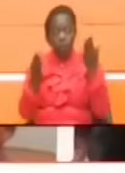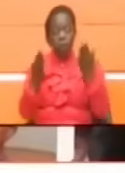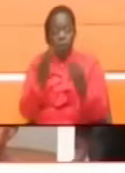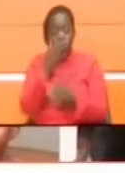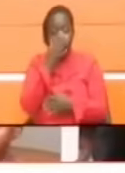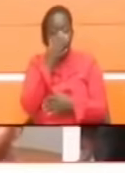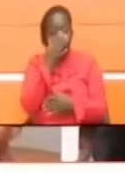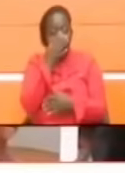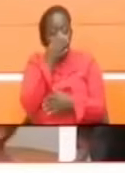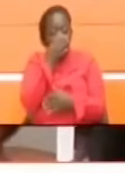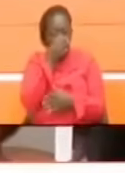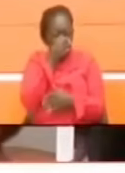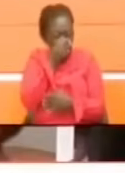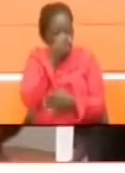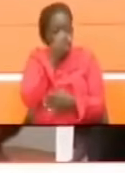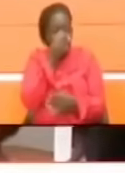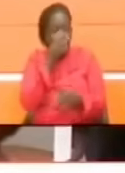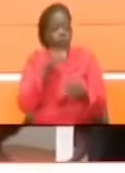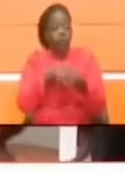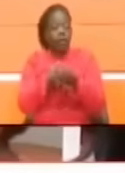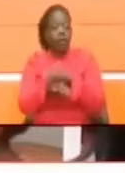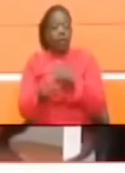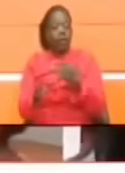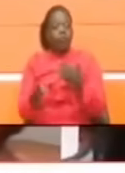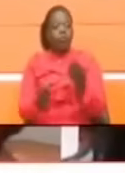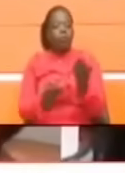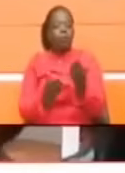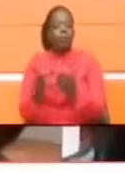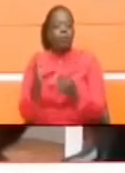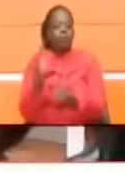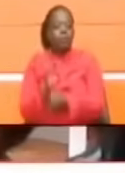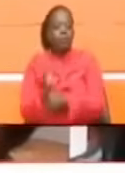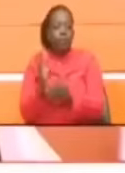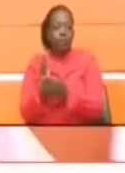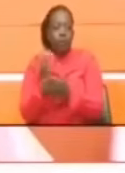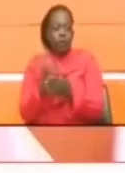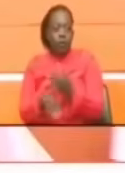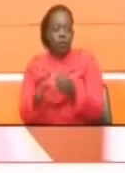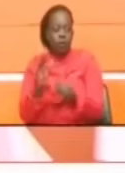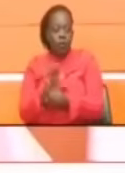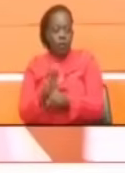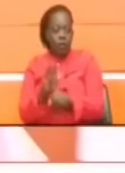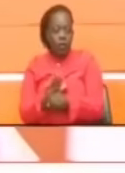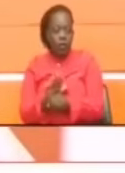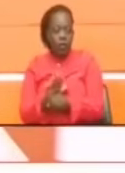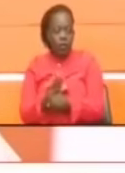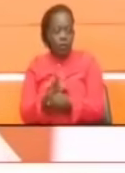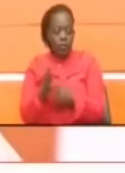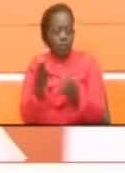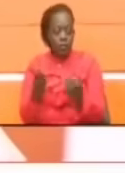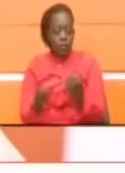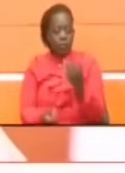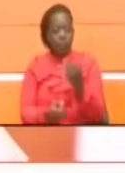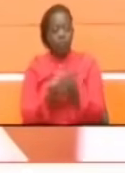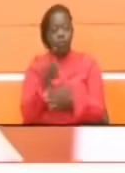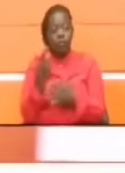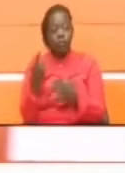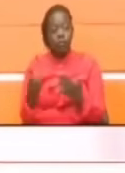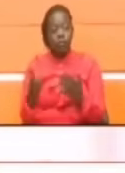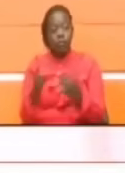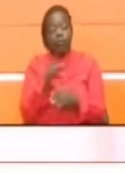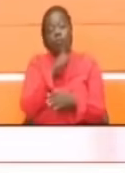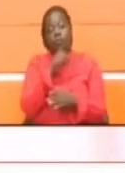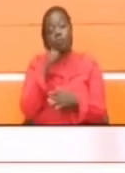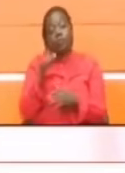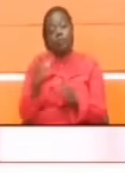Kironde asinzidde eno n'alangira abaweereza mu kanisa olw'enkwe ezibamaamidde n'okwetematemamu nga kino kiviiriddeko obulabirizi